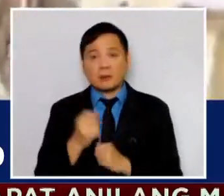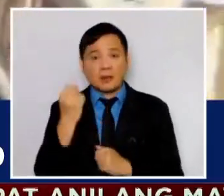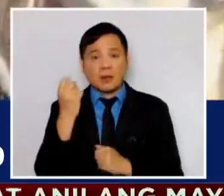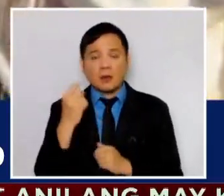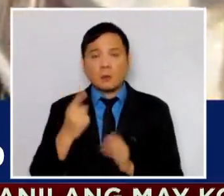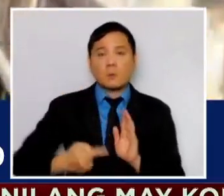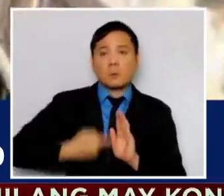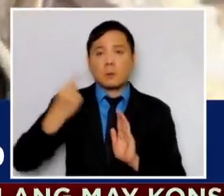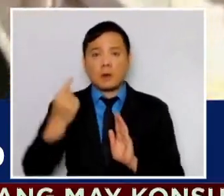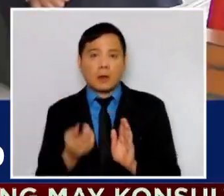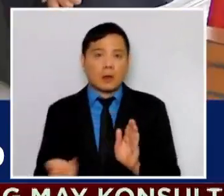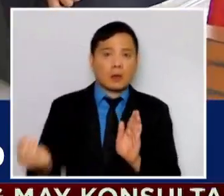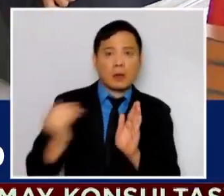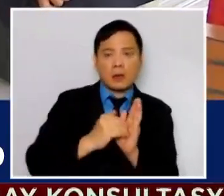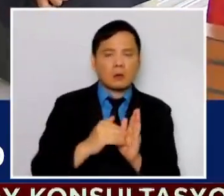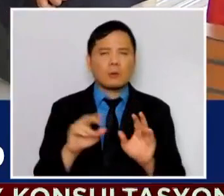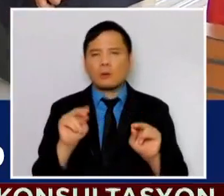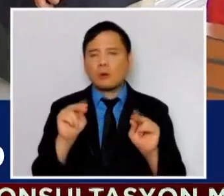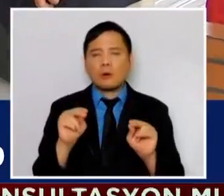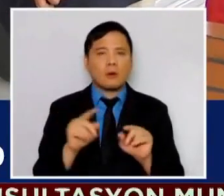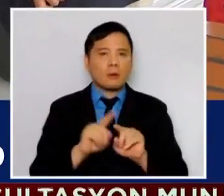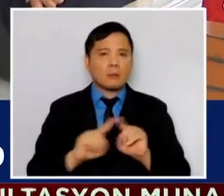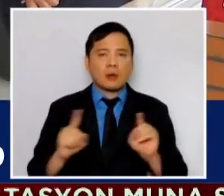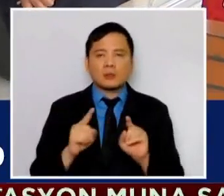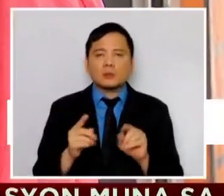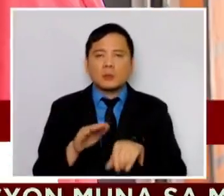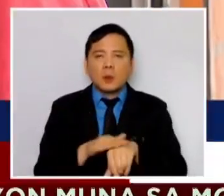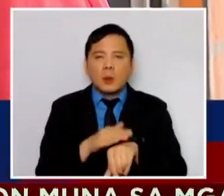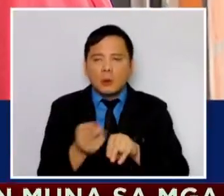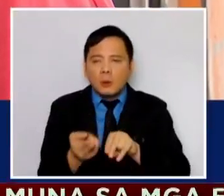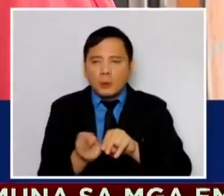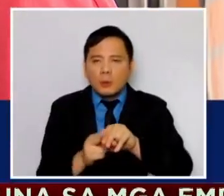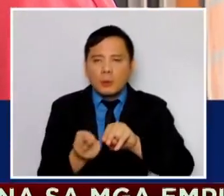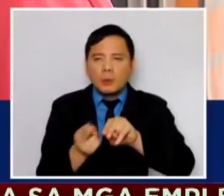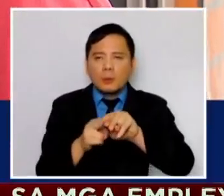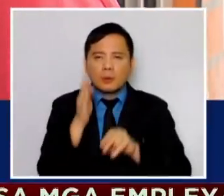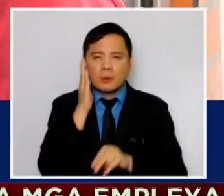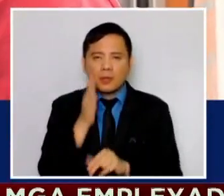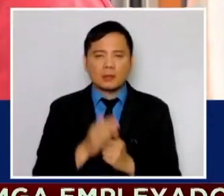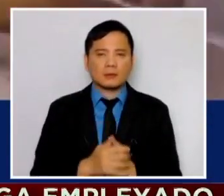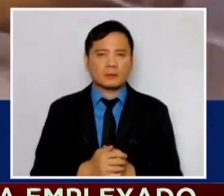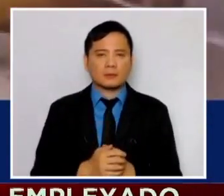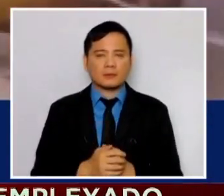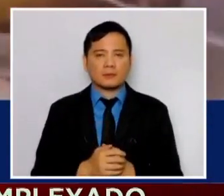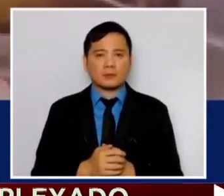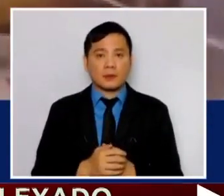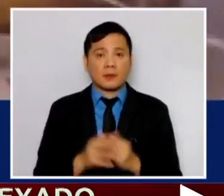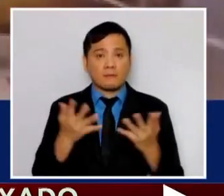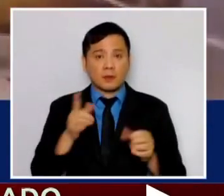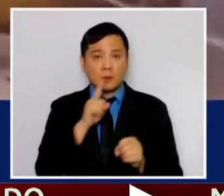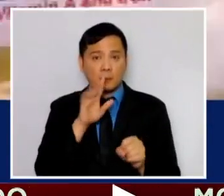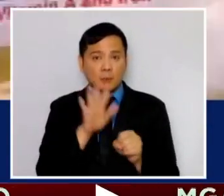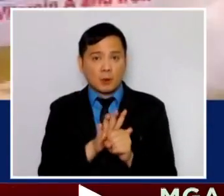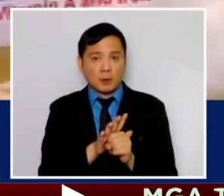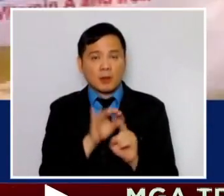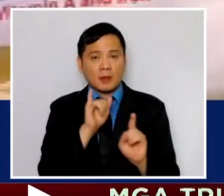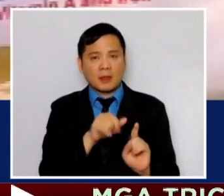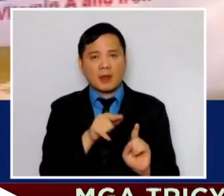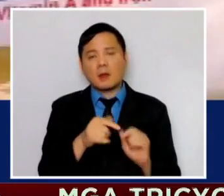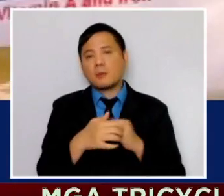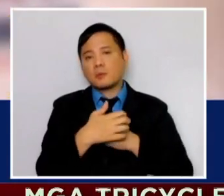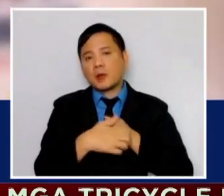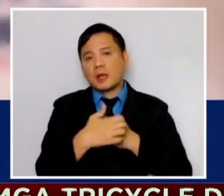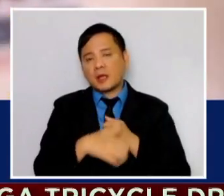hindi uutay-utayin. Ang mga panadero naman, nangako nang hindi gagalawin ang presyo ng Pinoy Tasty at